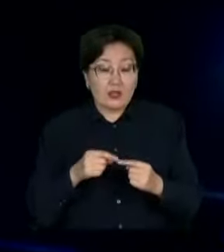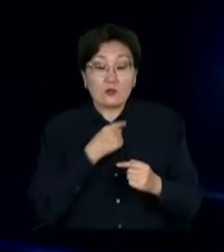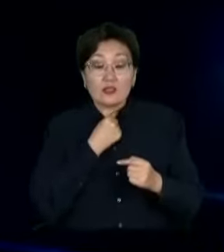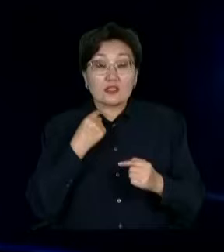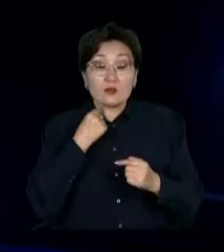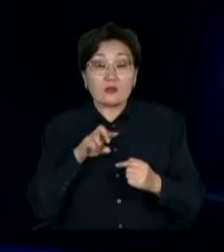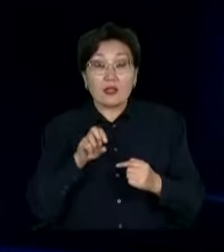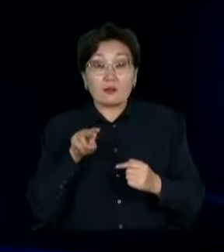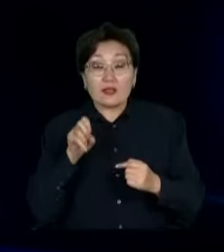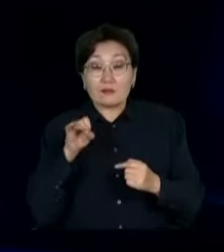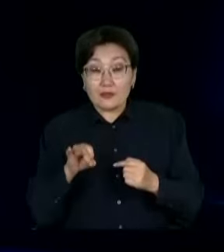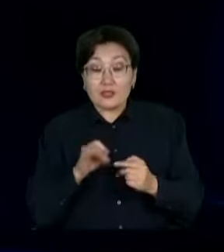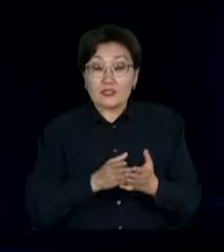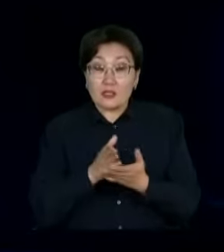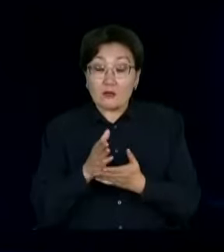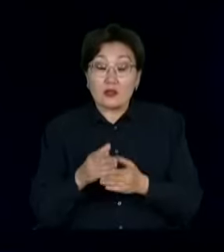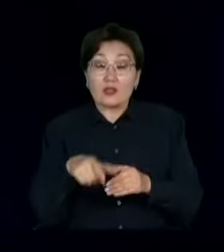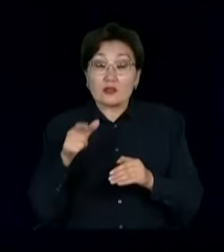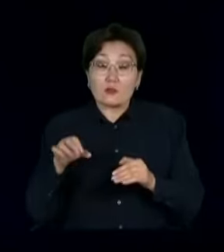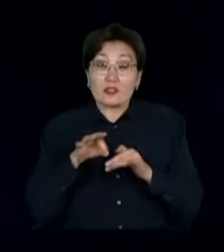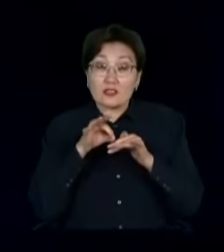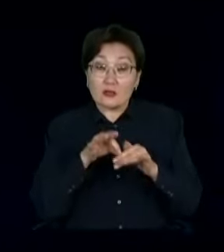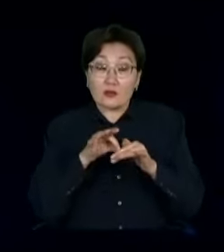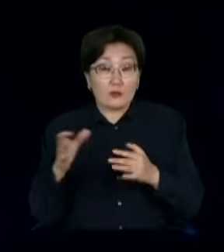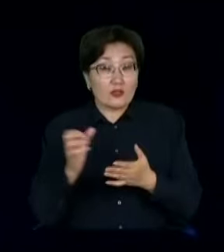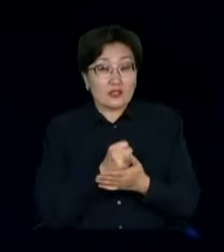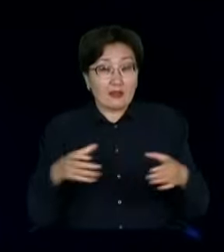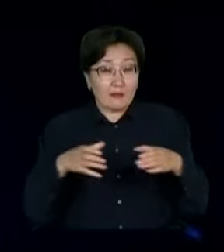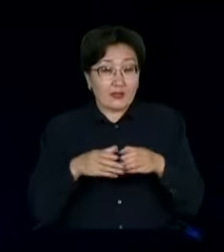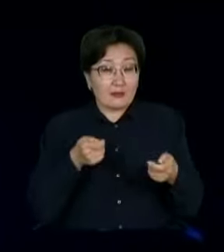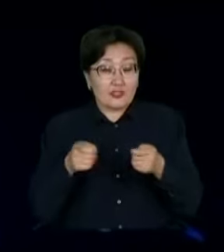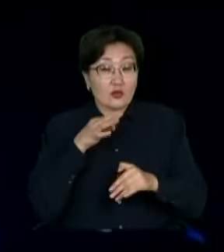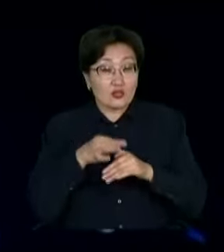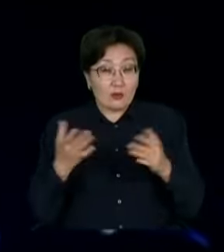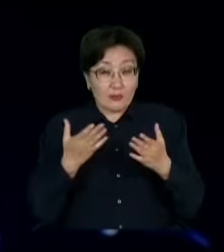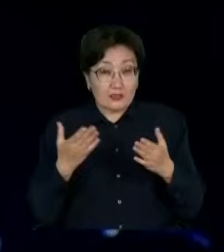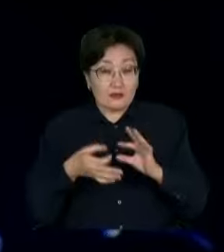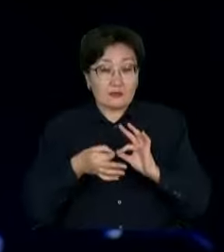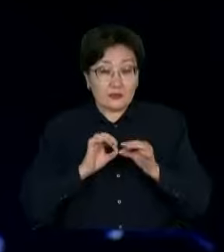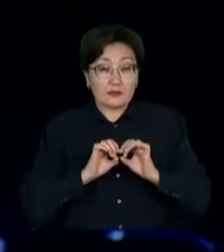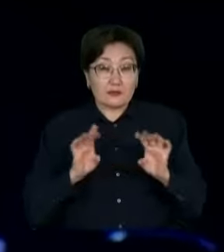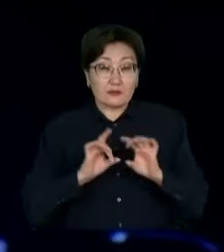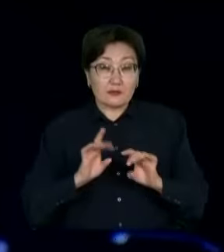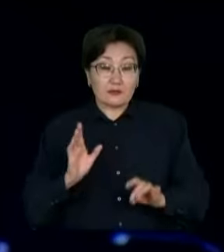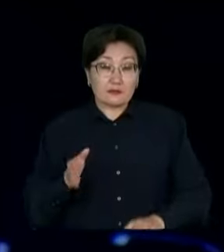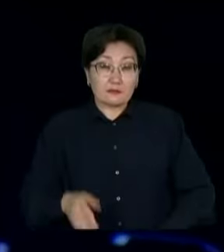Талдықорған Балпық би бағытында жолаушы тасымалын ұтып алған компания басшылығы не дейді? Тараптарды өңірдегі тілшіміз тыңдап қайтты.